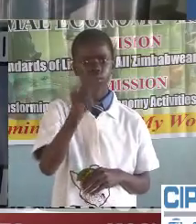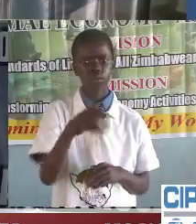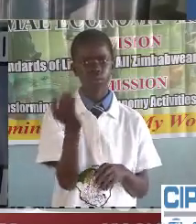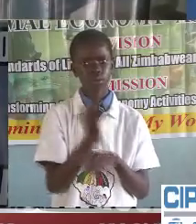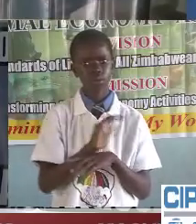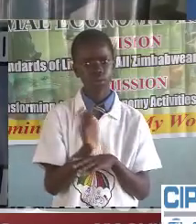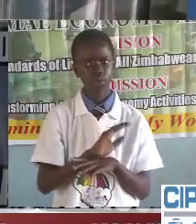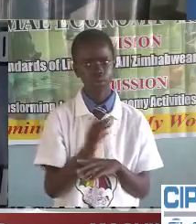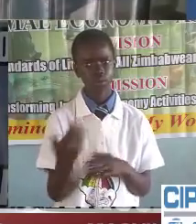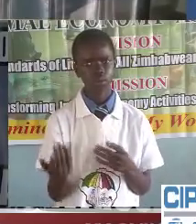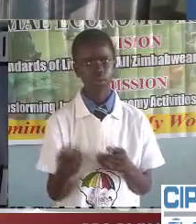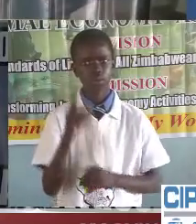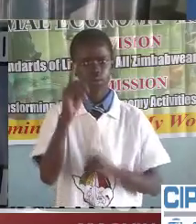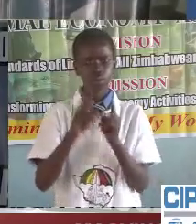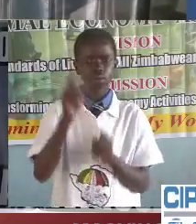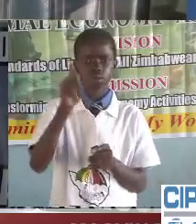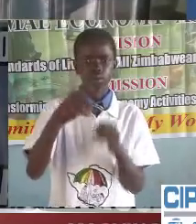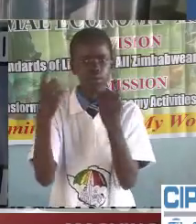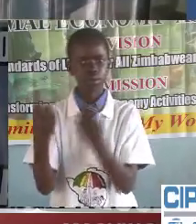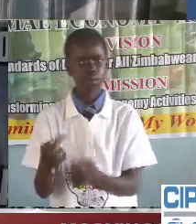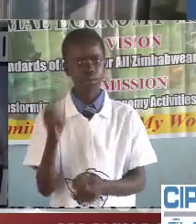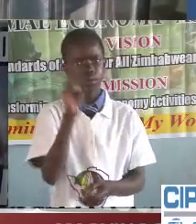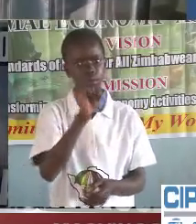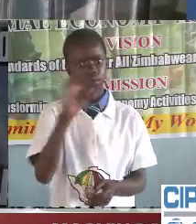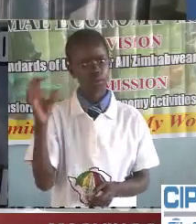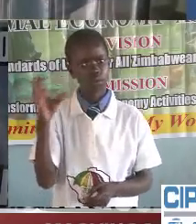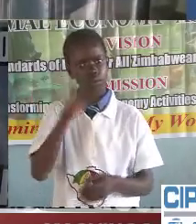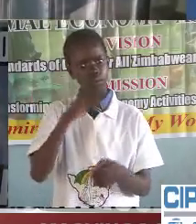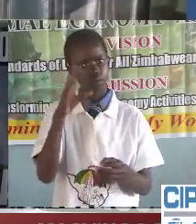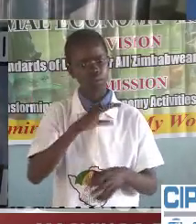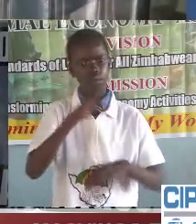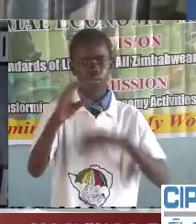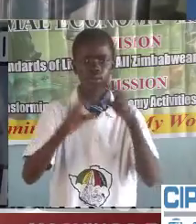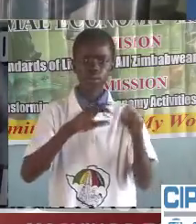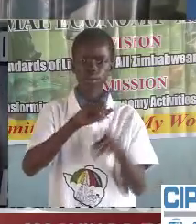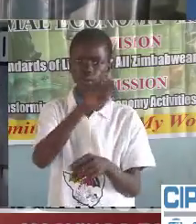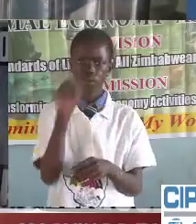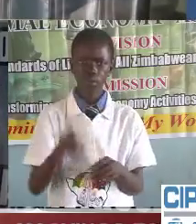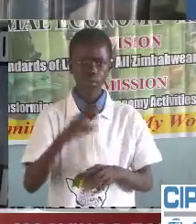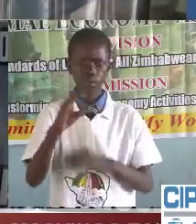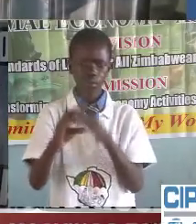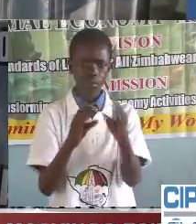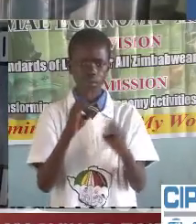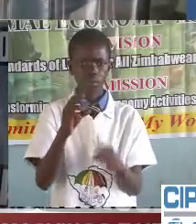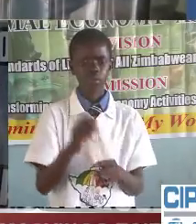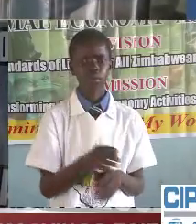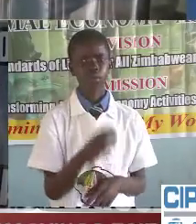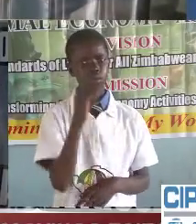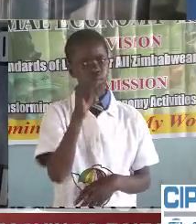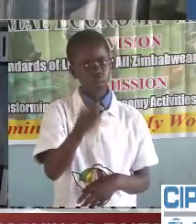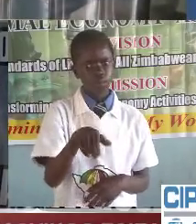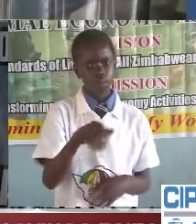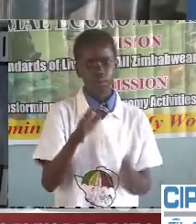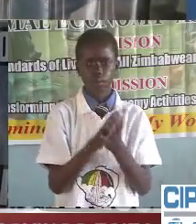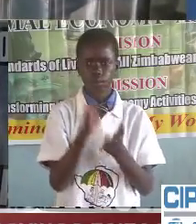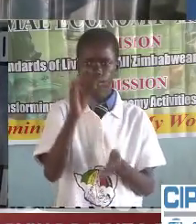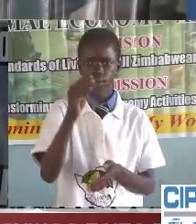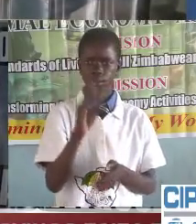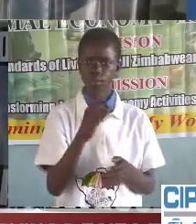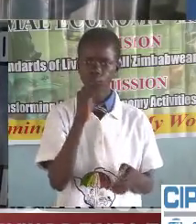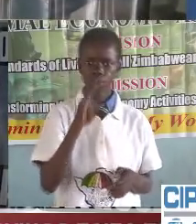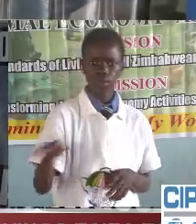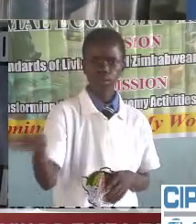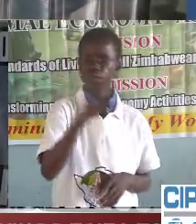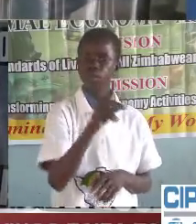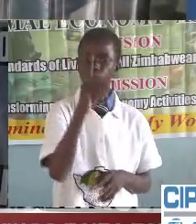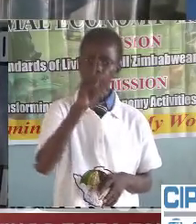vending tinonosvika tonogara kukanzo tonoundusira ma-vending bylaws kuti vanotengesa